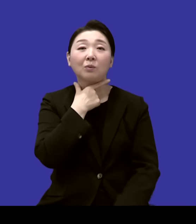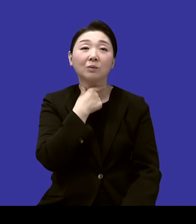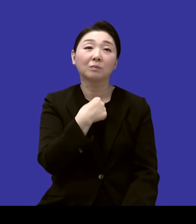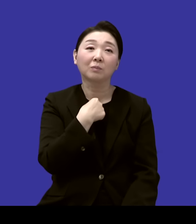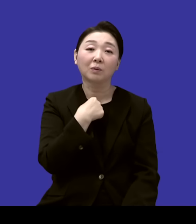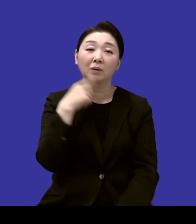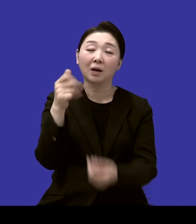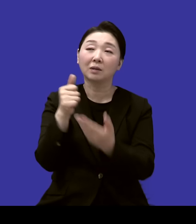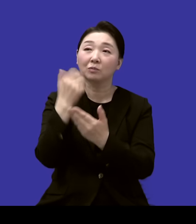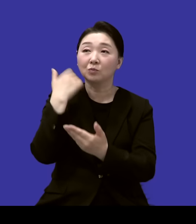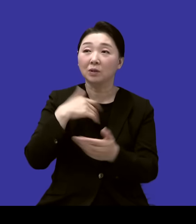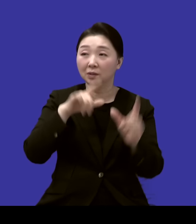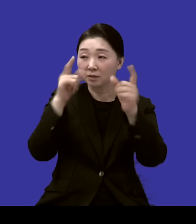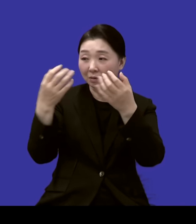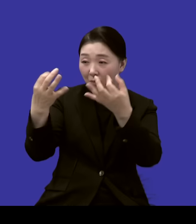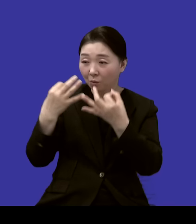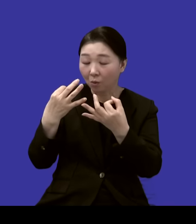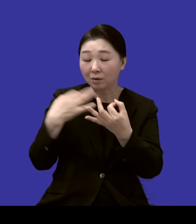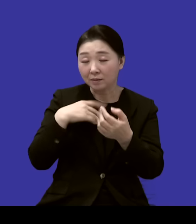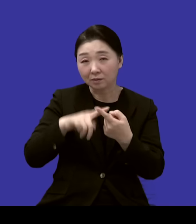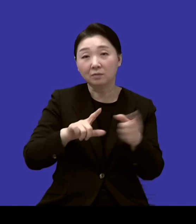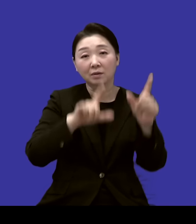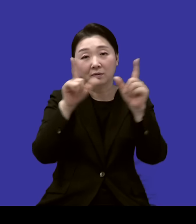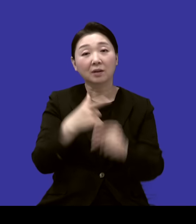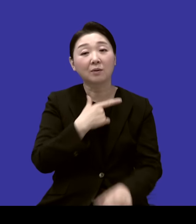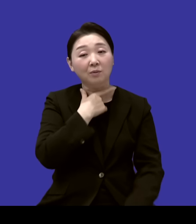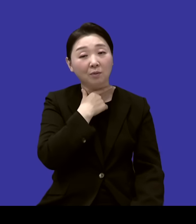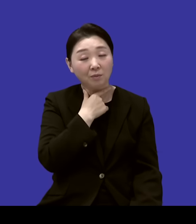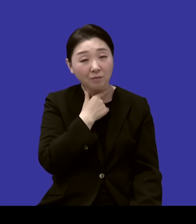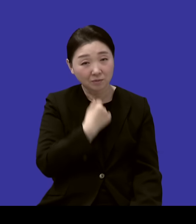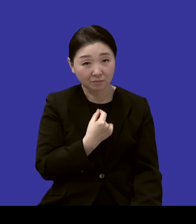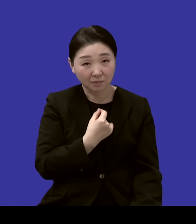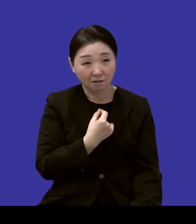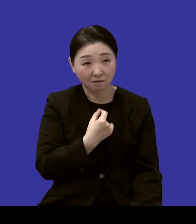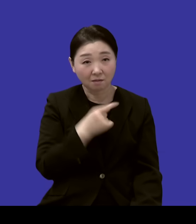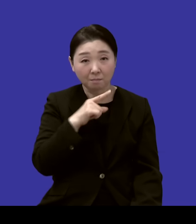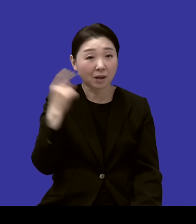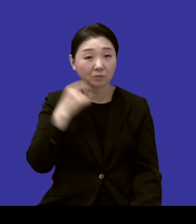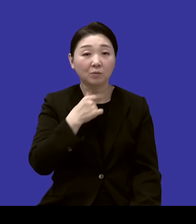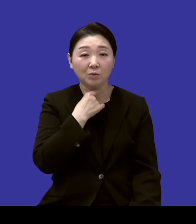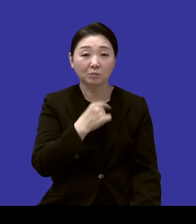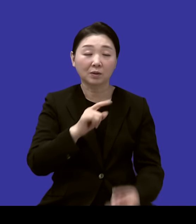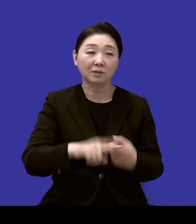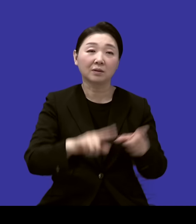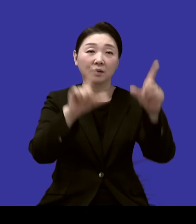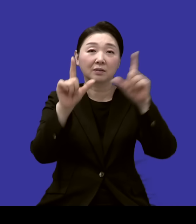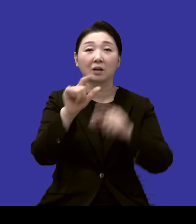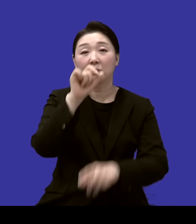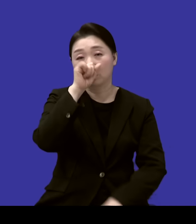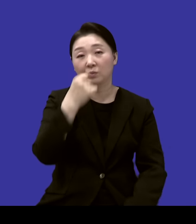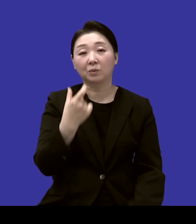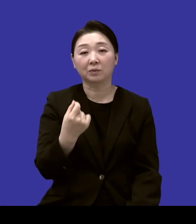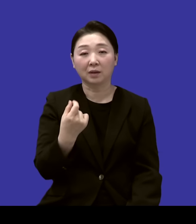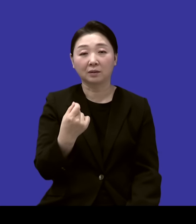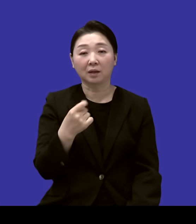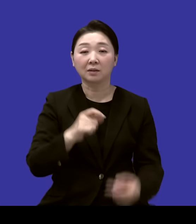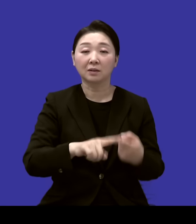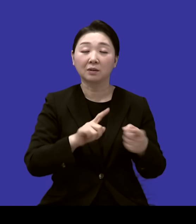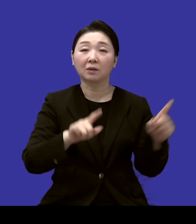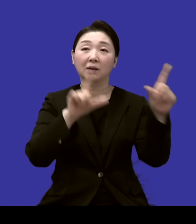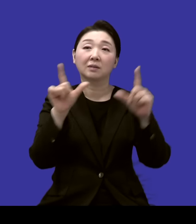하나님 누가 제 삶을 보고 나도 저렇게 살고 싶다. 이런 말을 듣고 싶고 정말 그렇게 살았으면 좋겠다. 그래서 이렇게